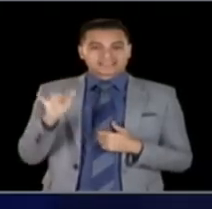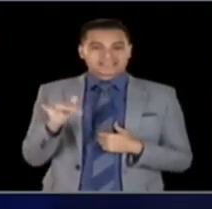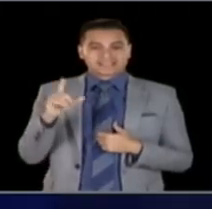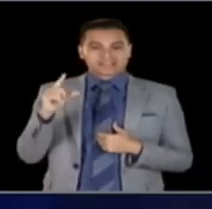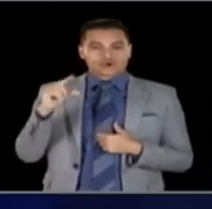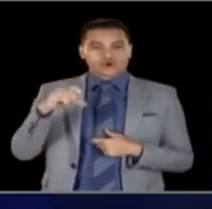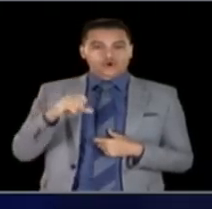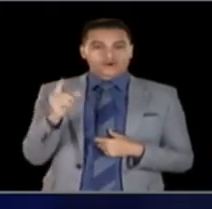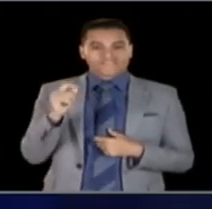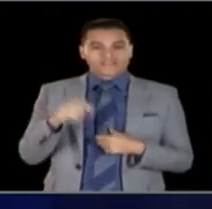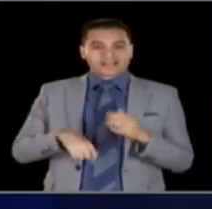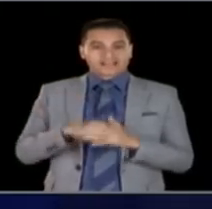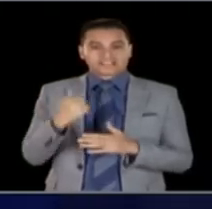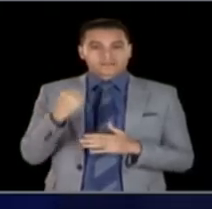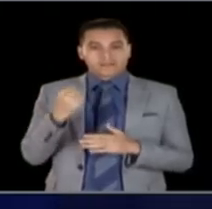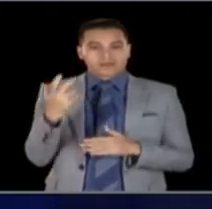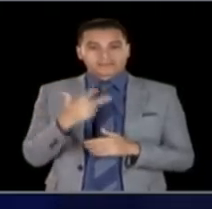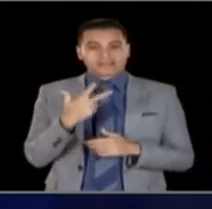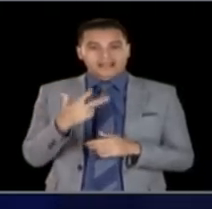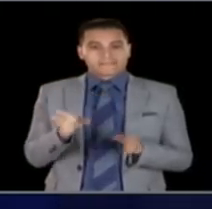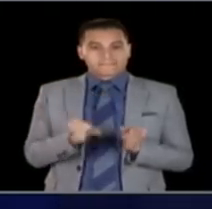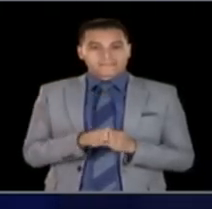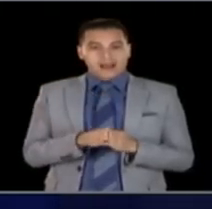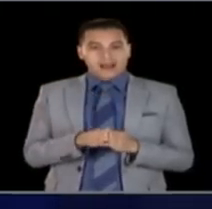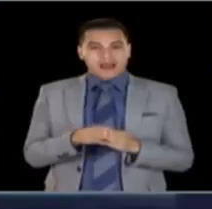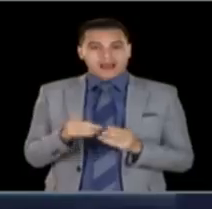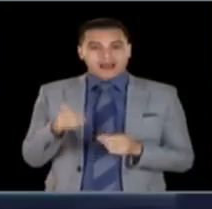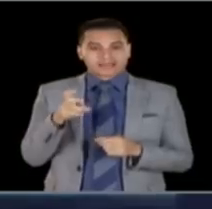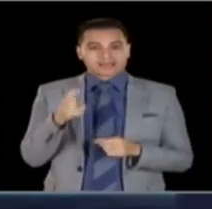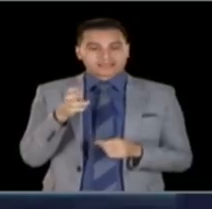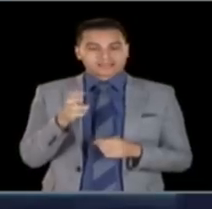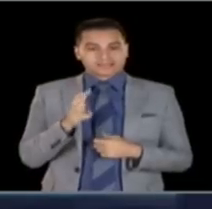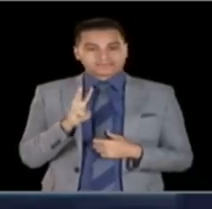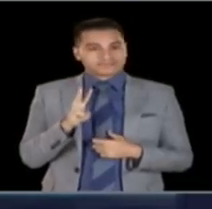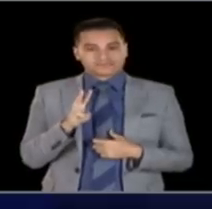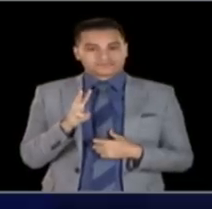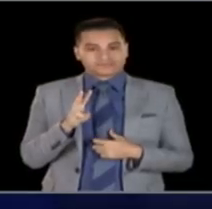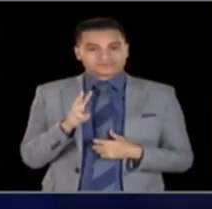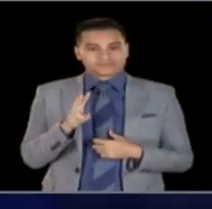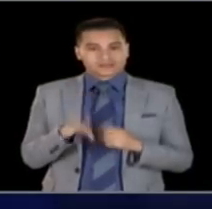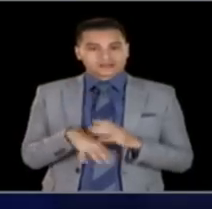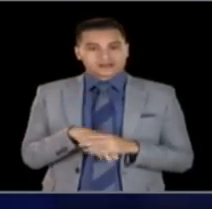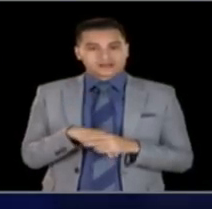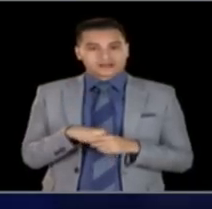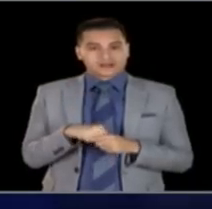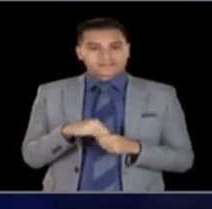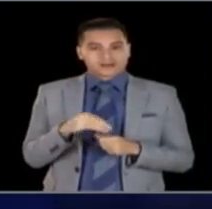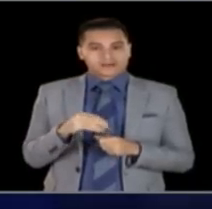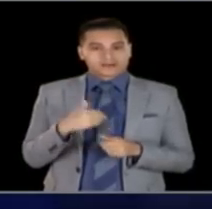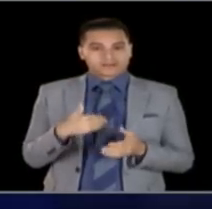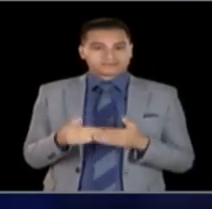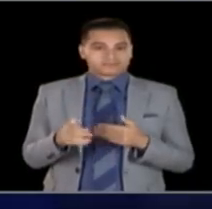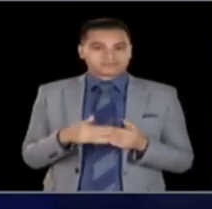مع 3 أندية مختلفة. تمام. ولكن ما سجلش هاتريك. كان لعب نص ملعب. على